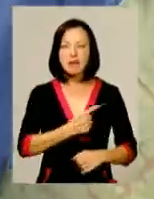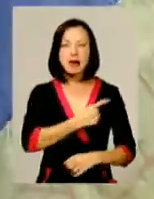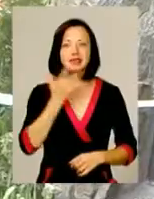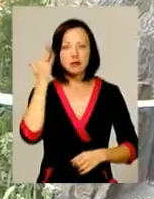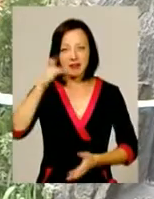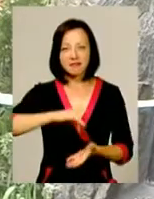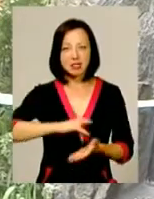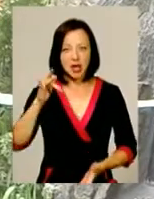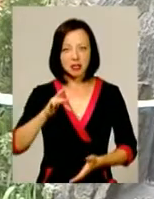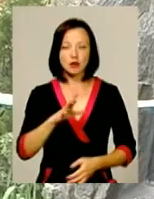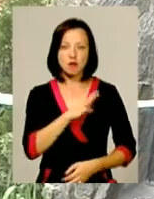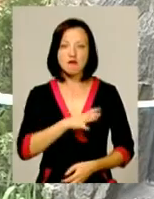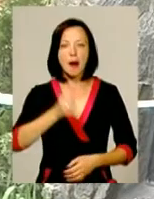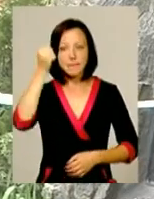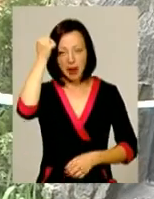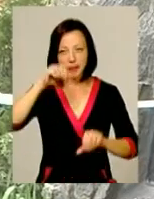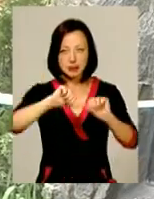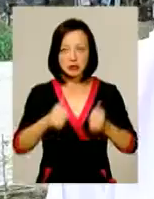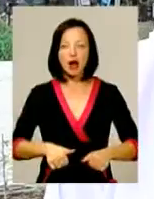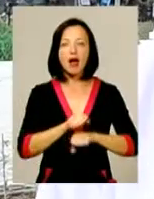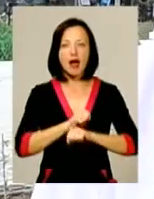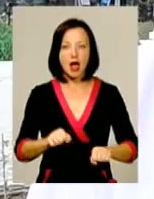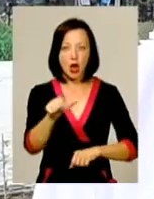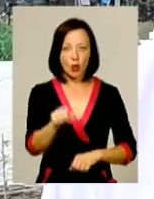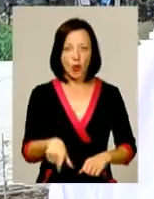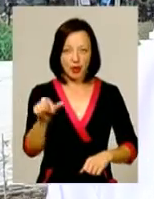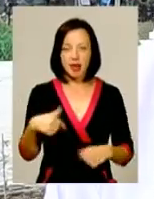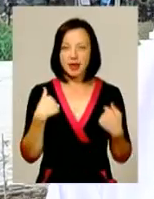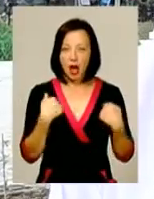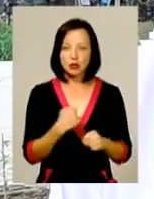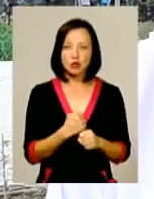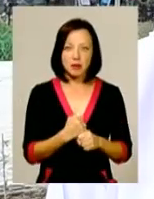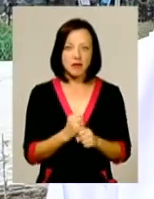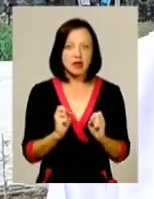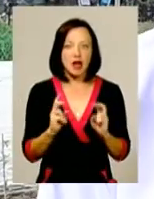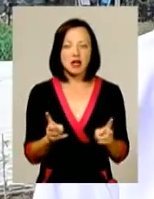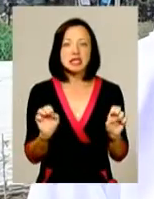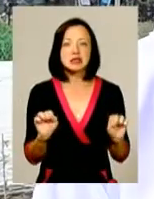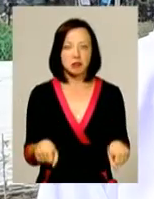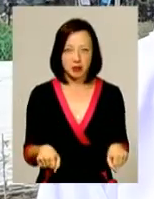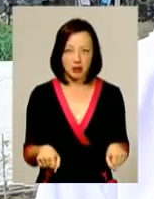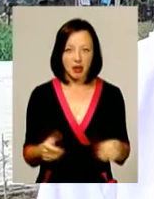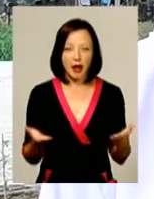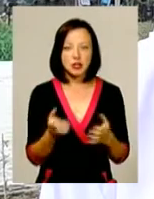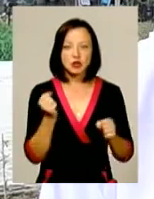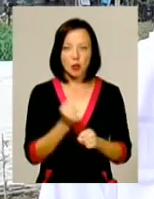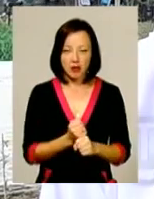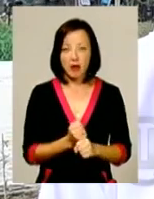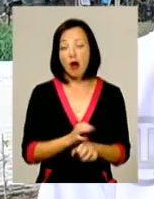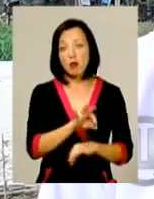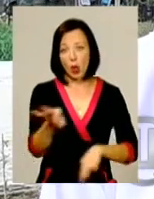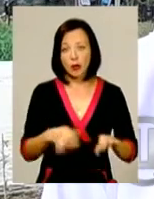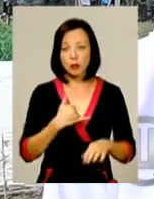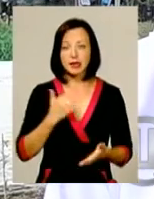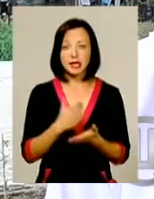і в центрі городка був пам'ятний знак героям. Я зробив пам'ятник, який зміг, який зробив. Хоча в проєкті в мене